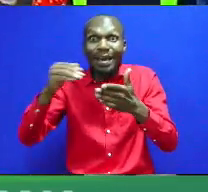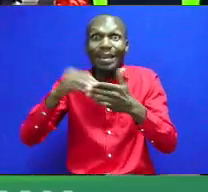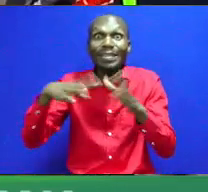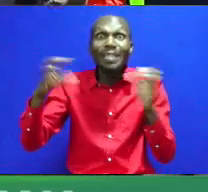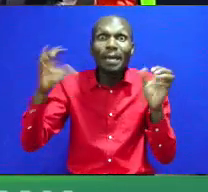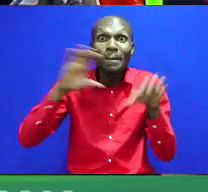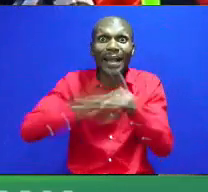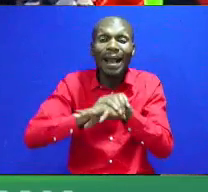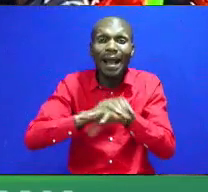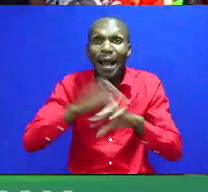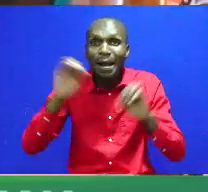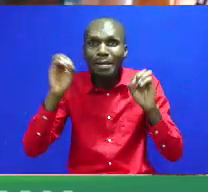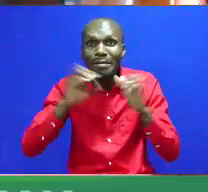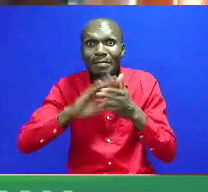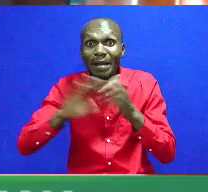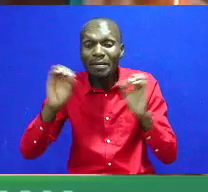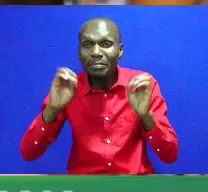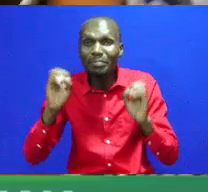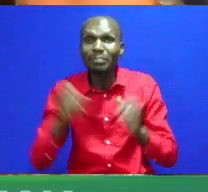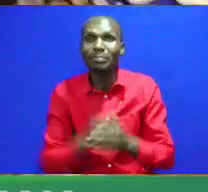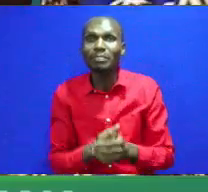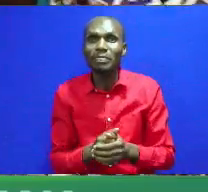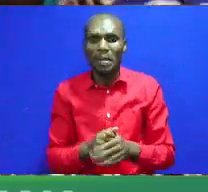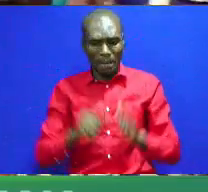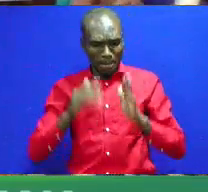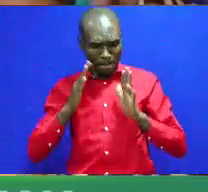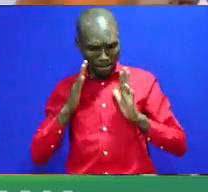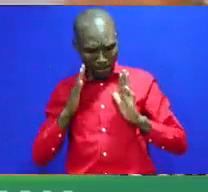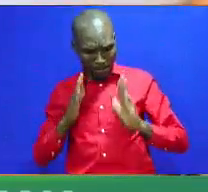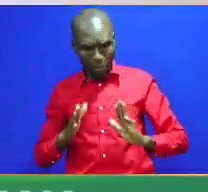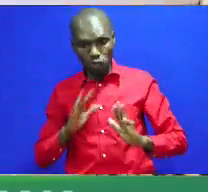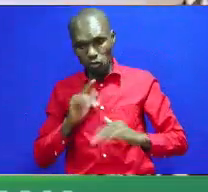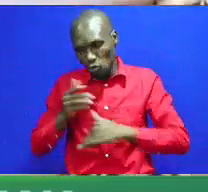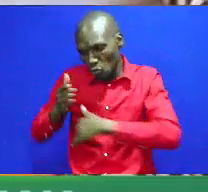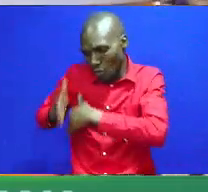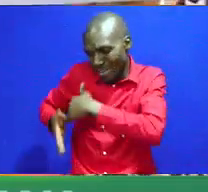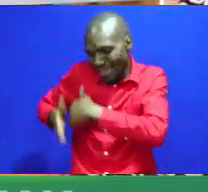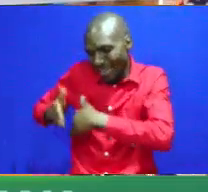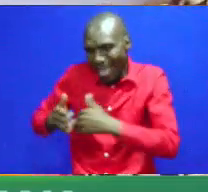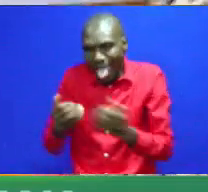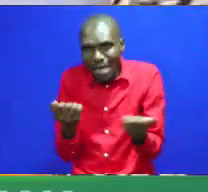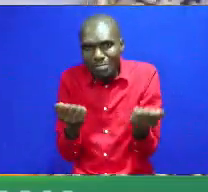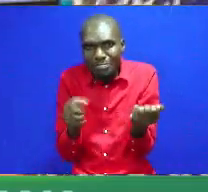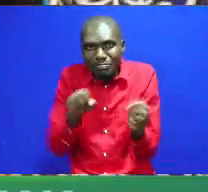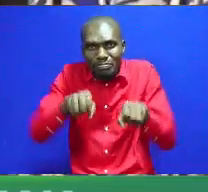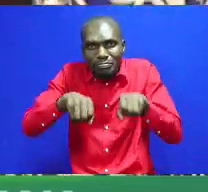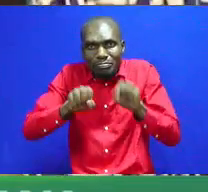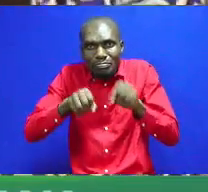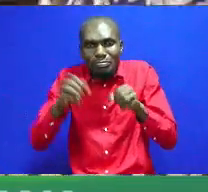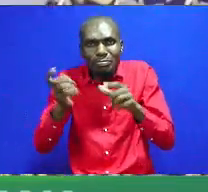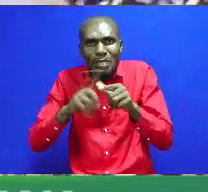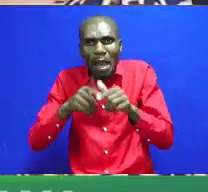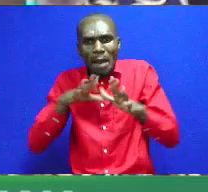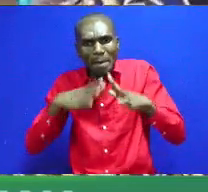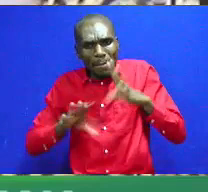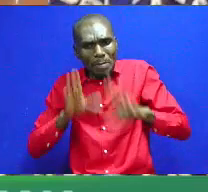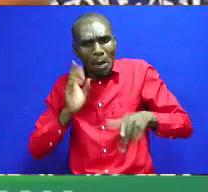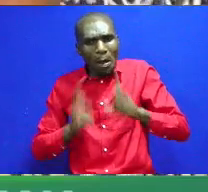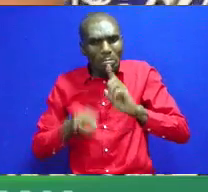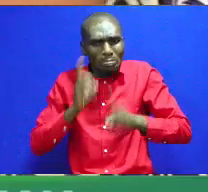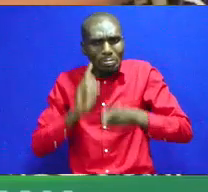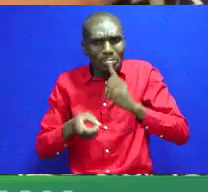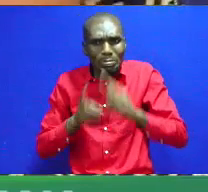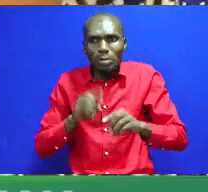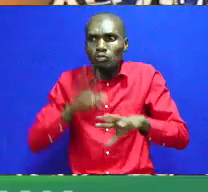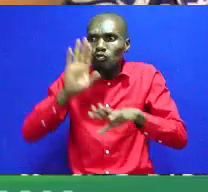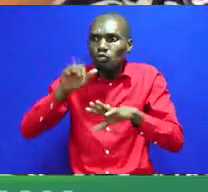konyora asubwango abantu ba turange ne stage ye chipigipigi abantu ba minyo geta be chipigipigi korange dia